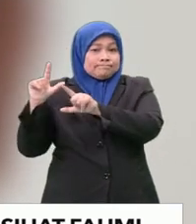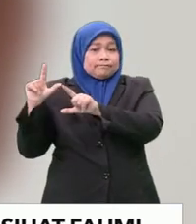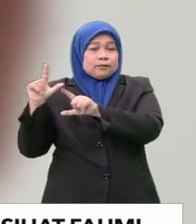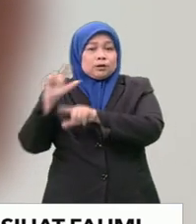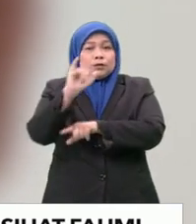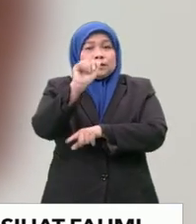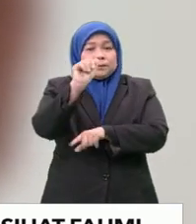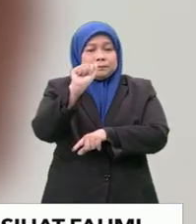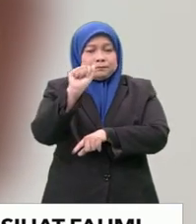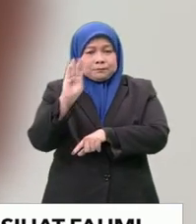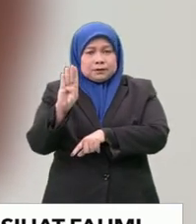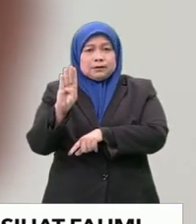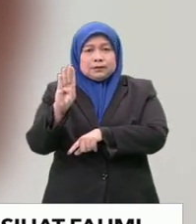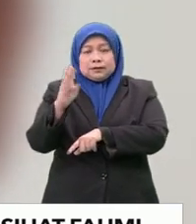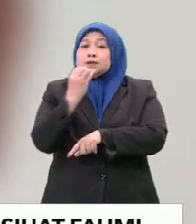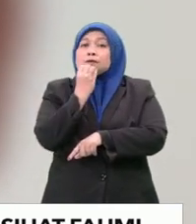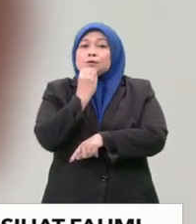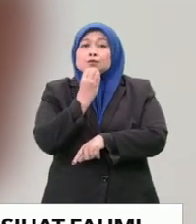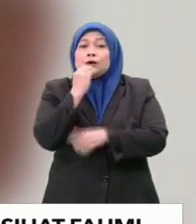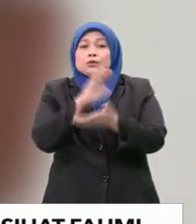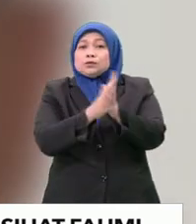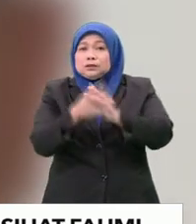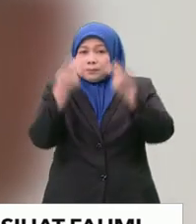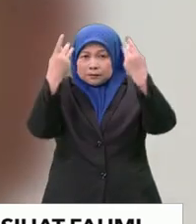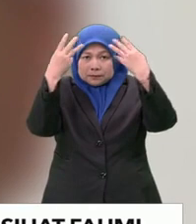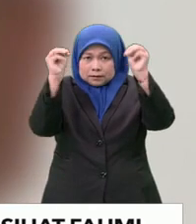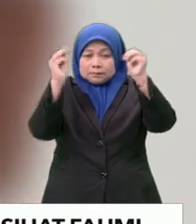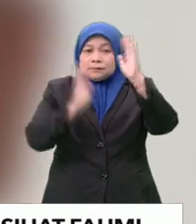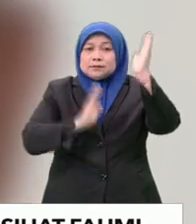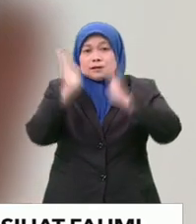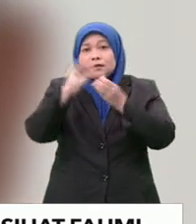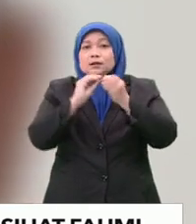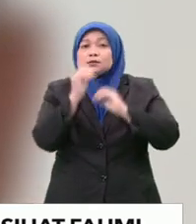Yang Amat Berhormat Datuk Seri Anwar Ibrahim menjadi Perdana Menteri Malaysia yang ke-10.